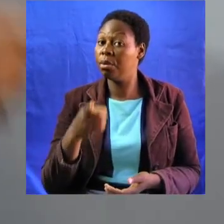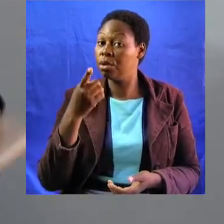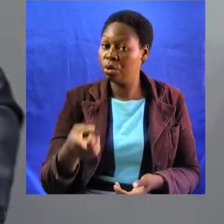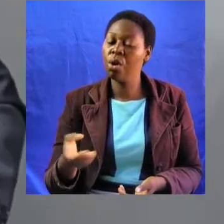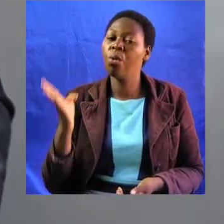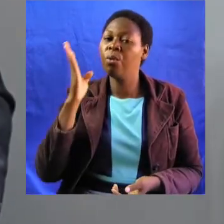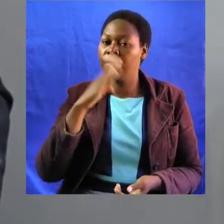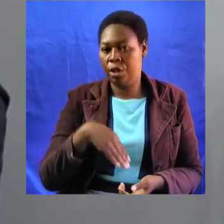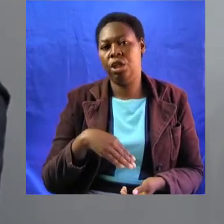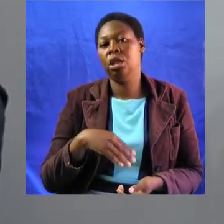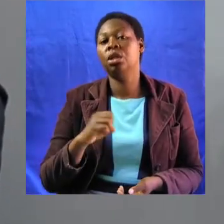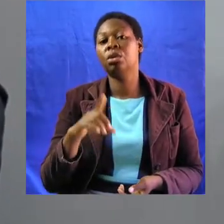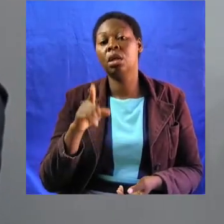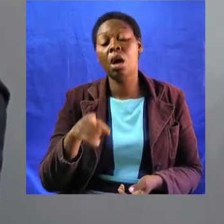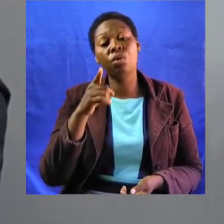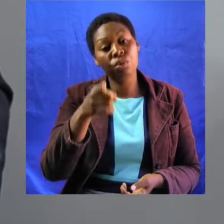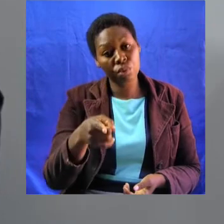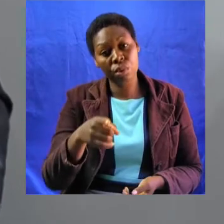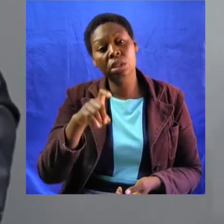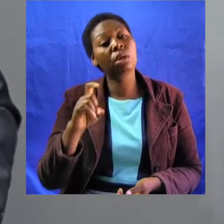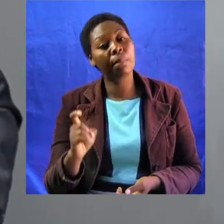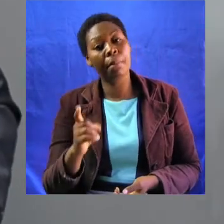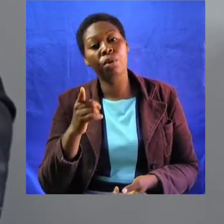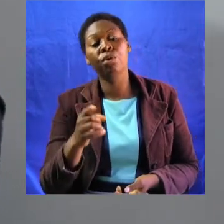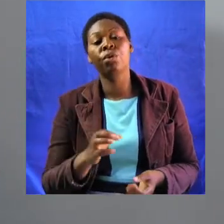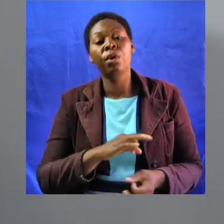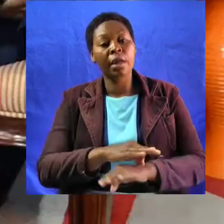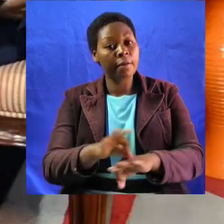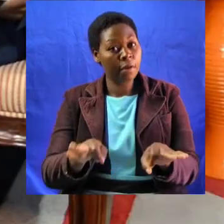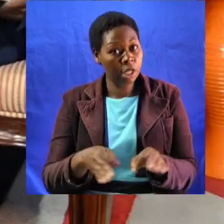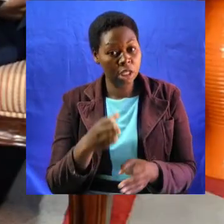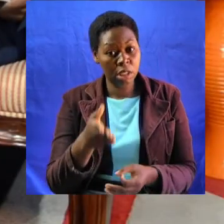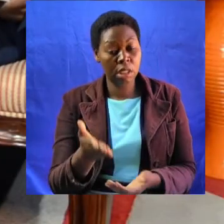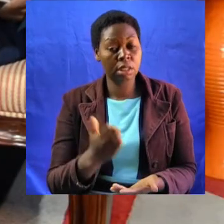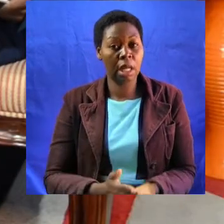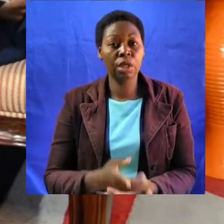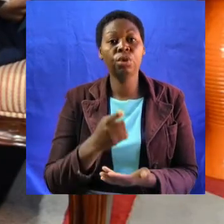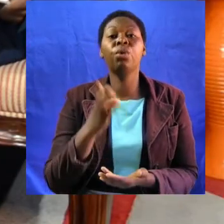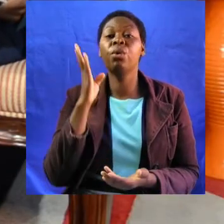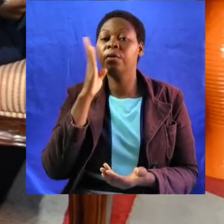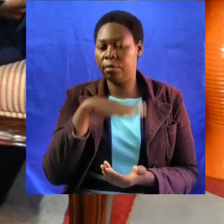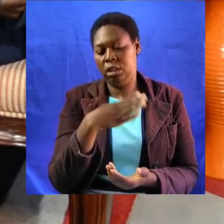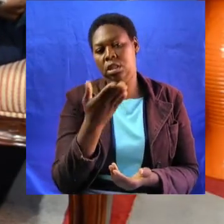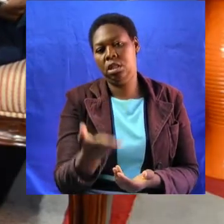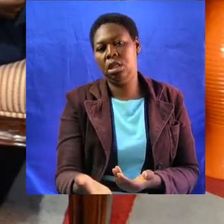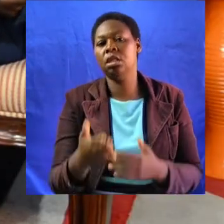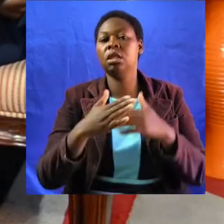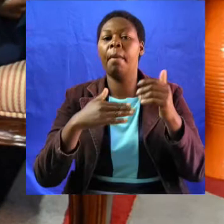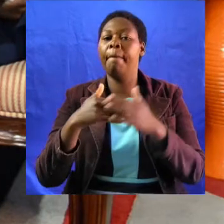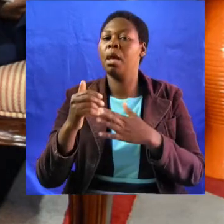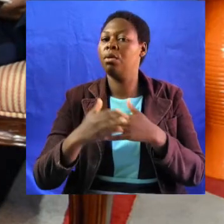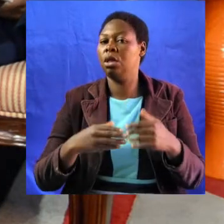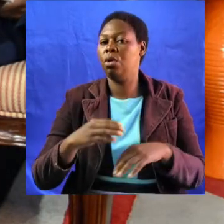Zerubabheri handiti ndiwakatanga kuteya foundation apa. Uchaona uchapedza kuvaka imba yacho. Mwari ari kukurudzira vanhu vake.